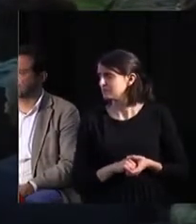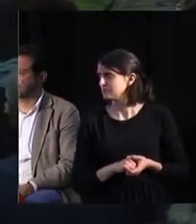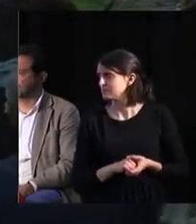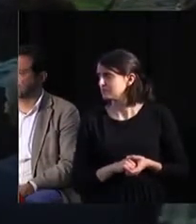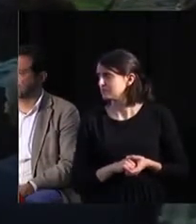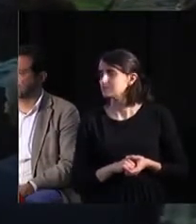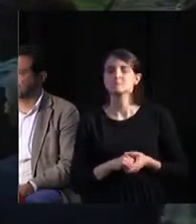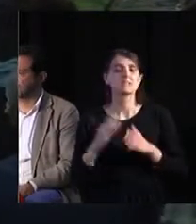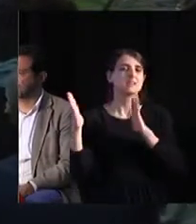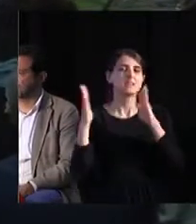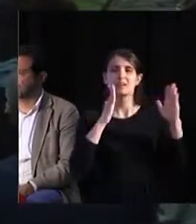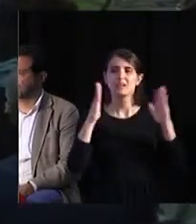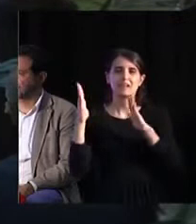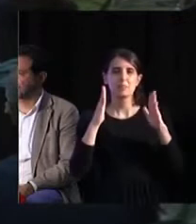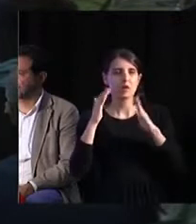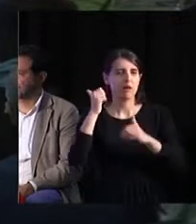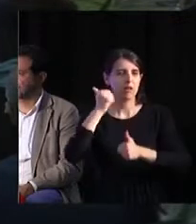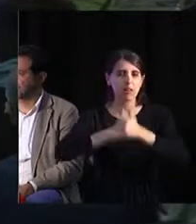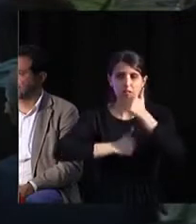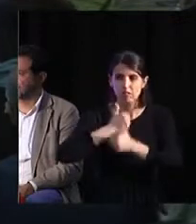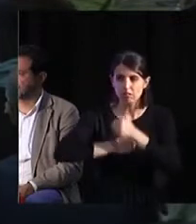El temps de la competició